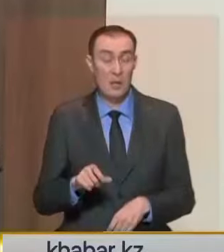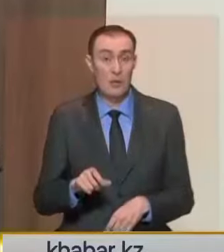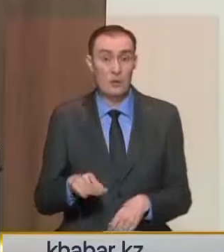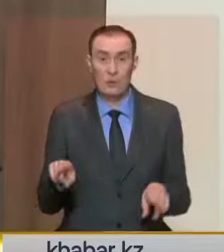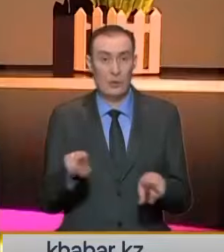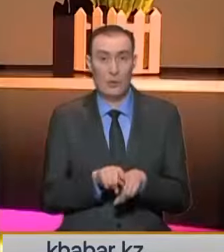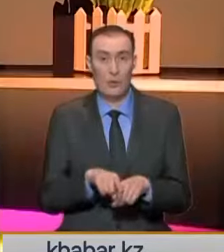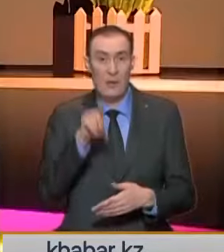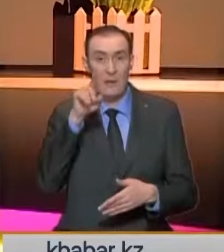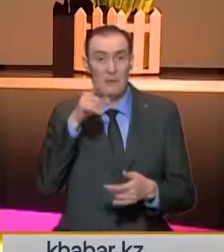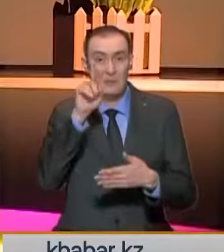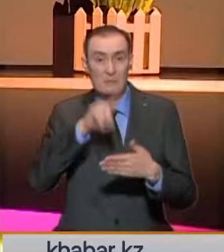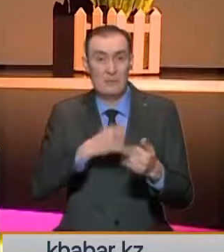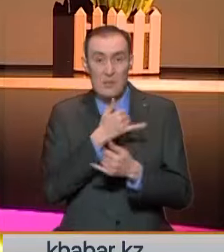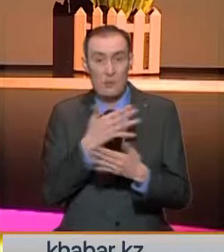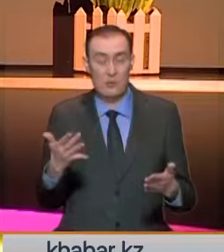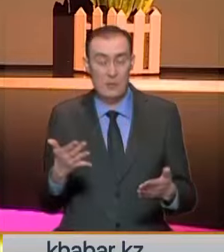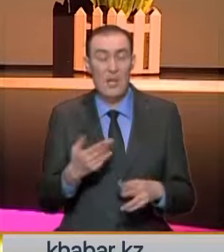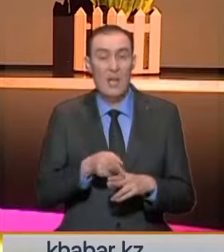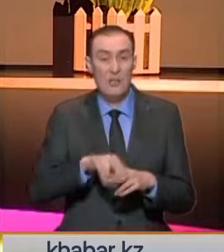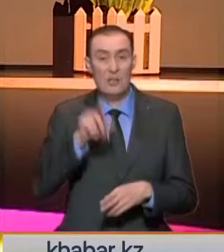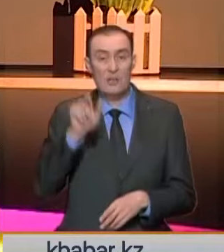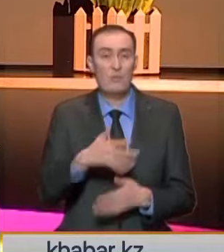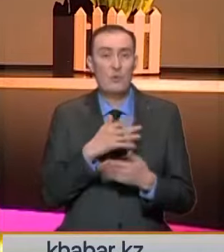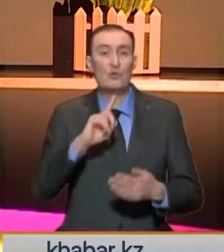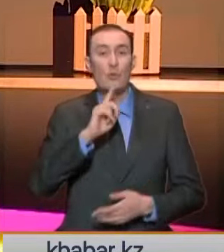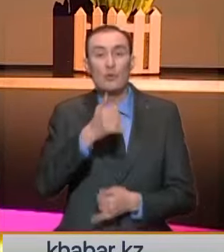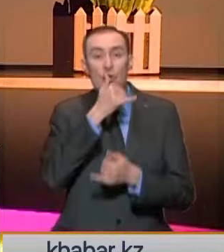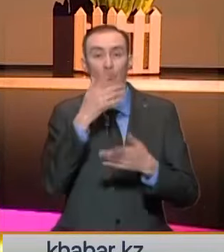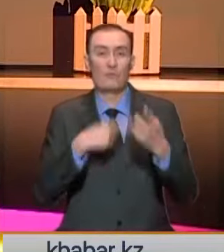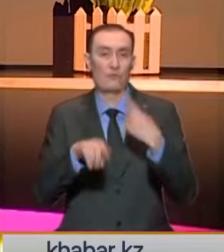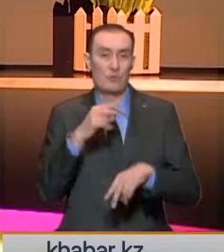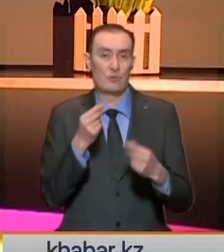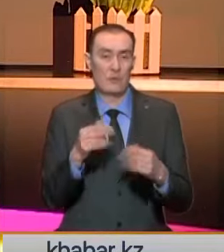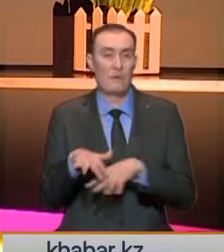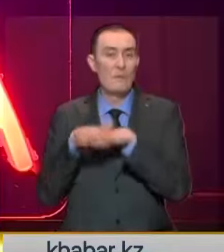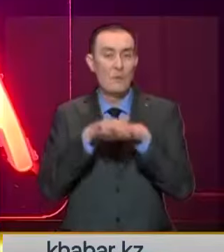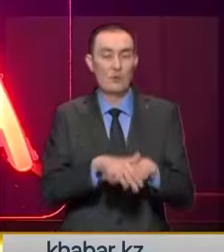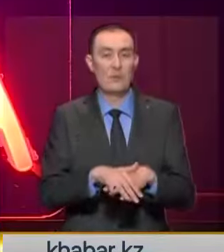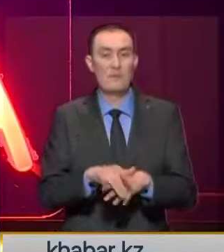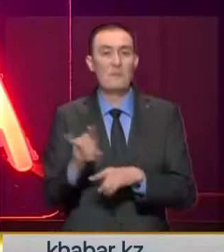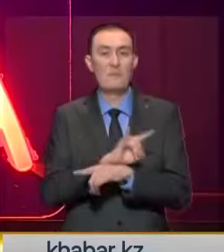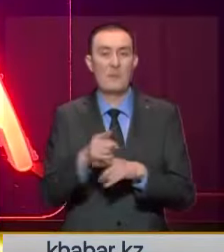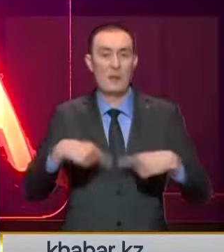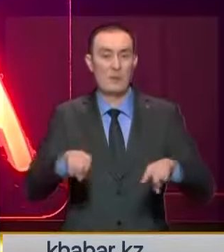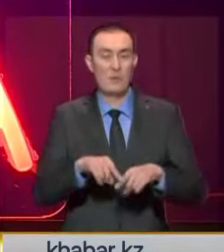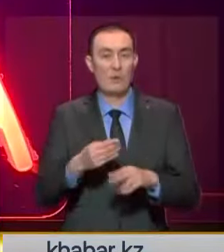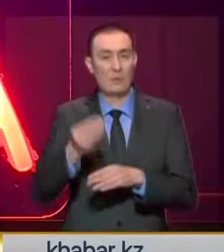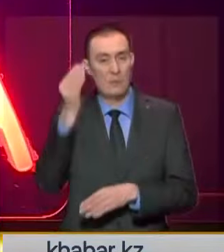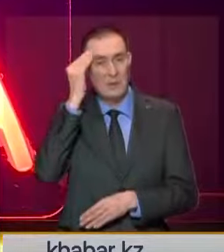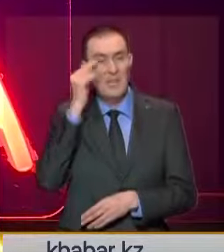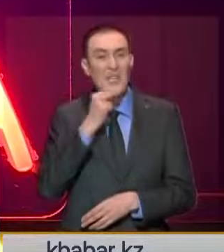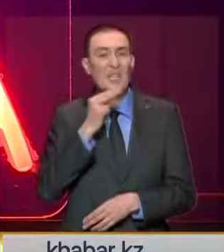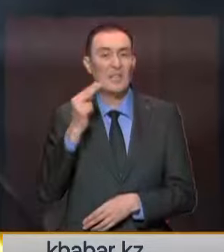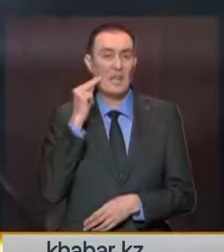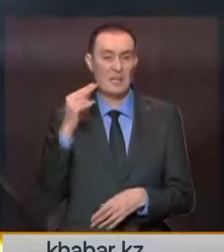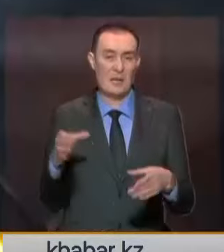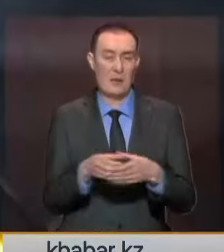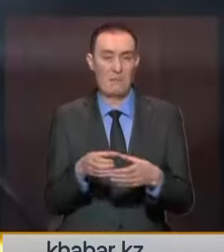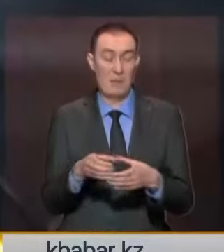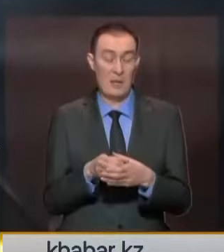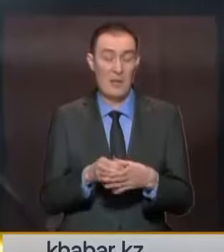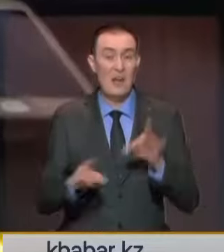молодой человек уже больше года не может вернуть деньги, вложенные в пирамиду, прикрывающейся китайской компанией. Реклама на